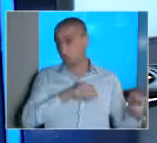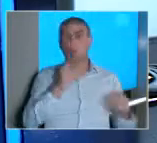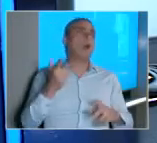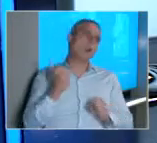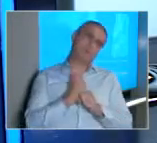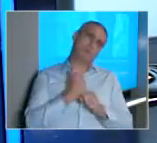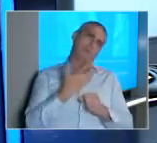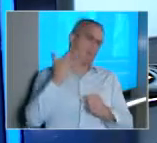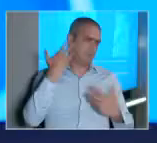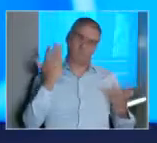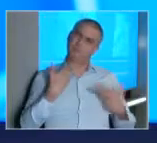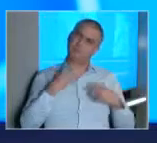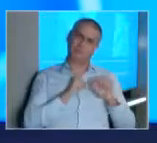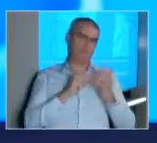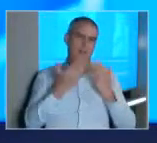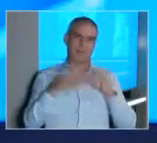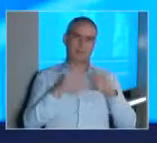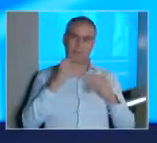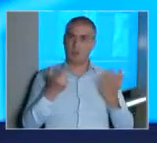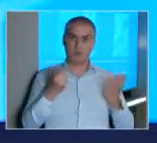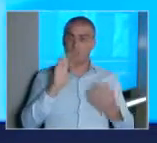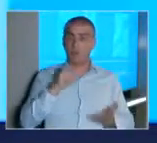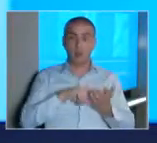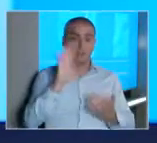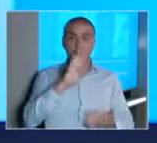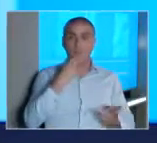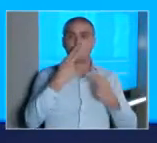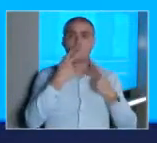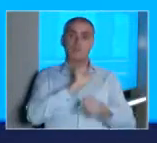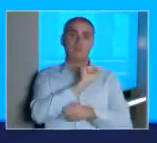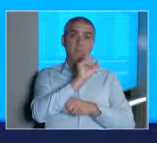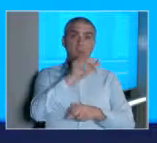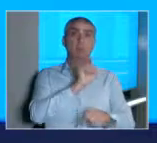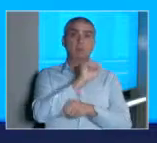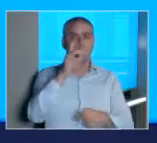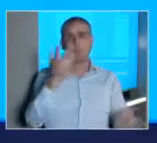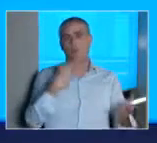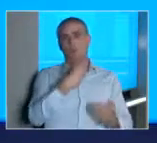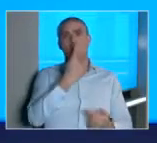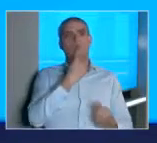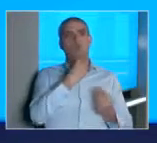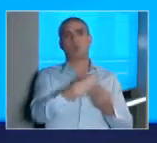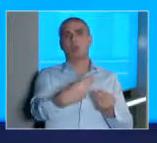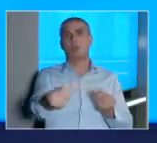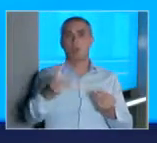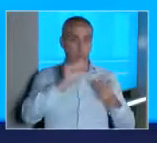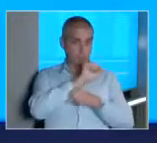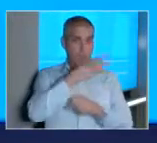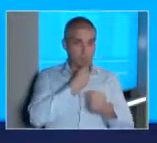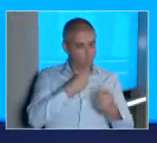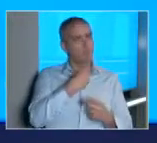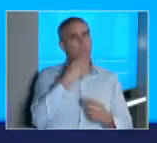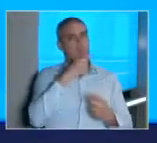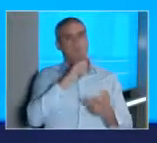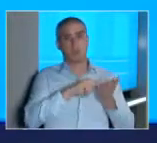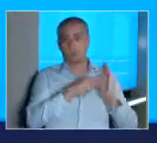עשה מהלך פופוליסטי ערב בחירות, כי נתניהו מגיב לכל מחאה. כשיש מחאה הוא מחלק סוכריות, יש מחאת אתיופים הוא